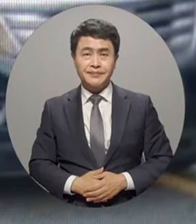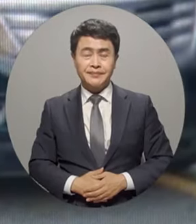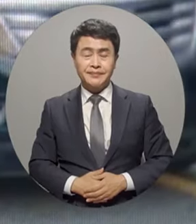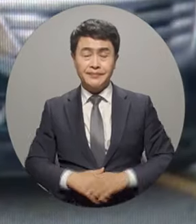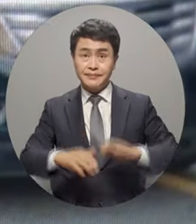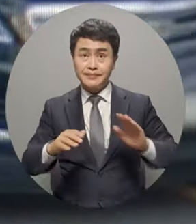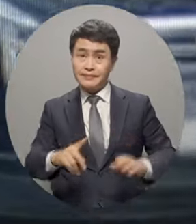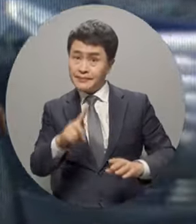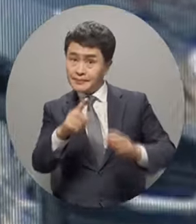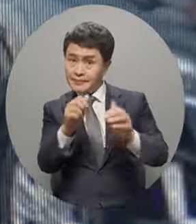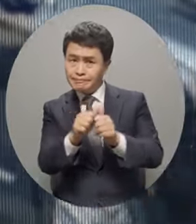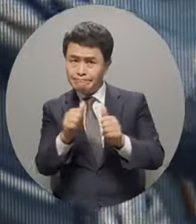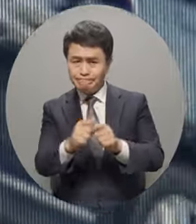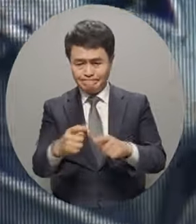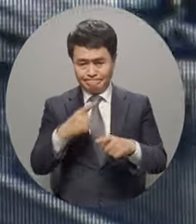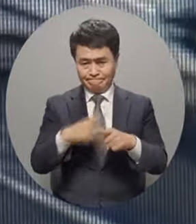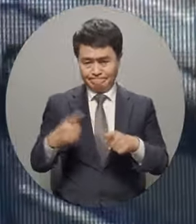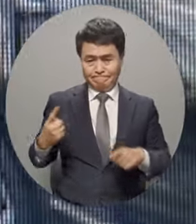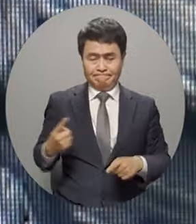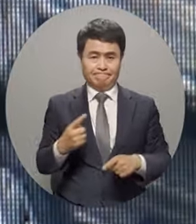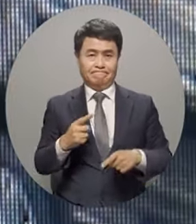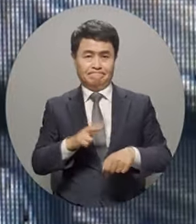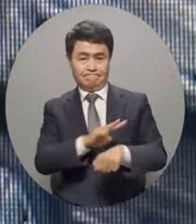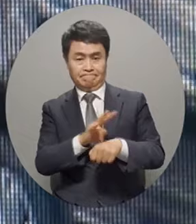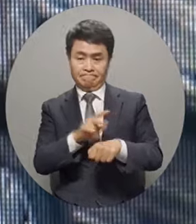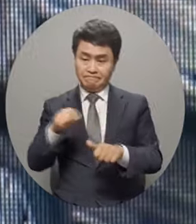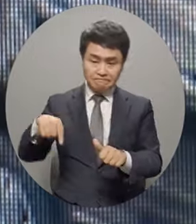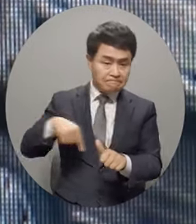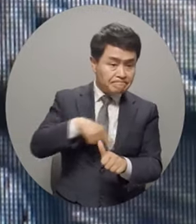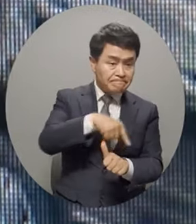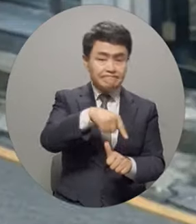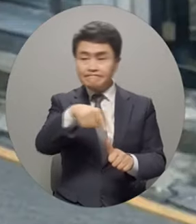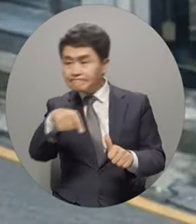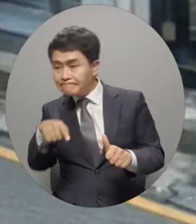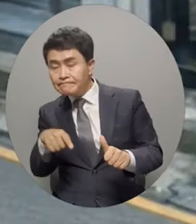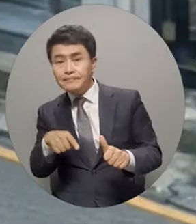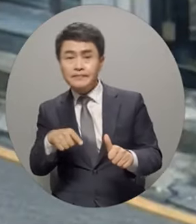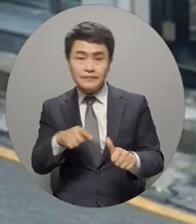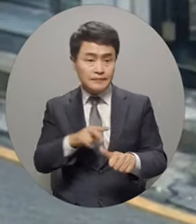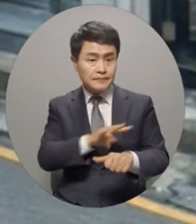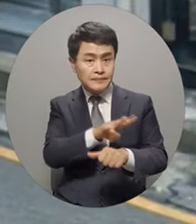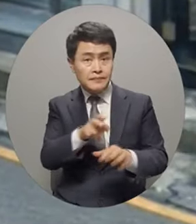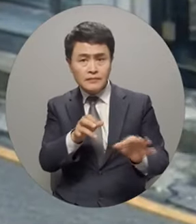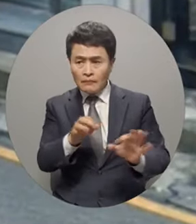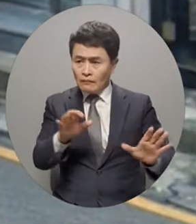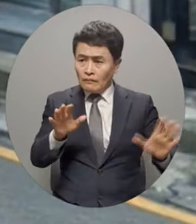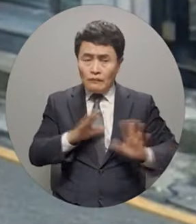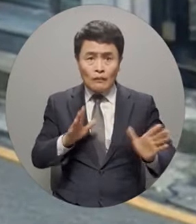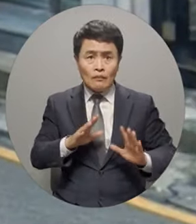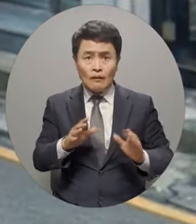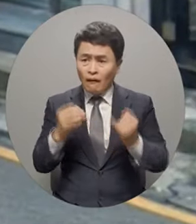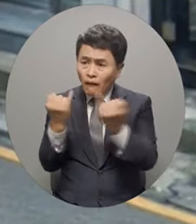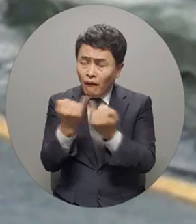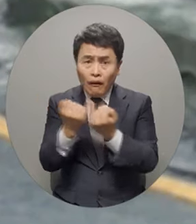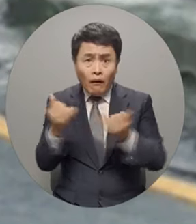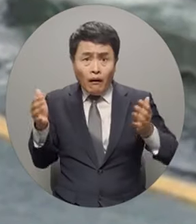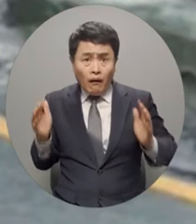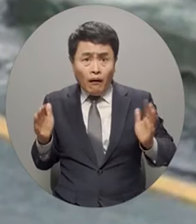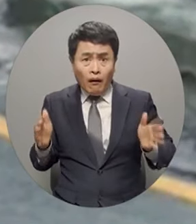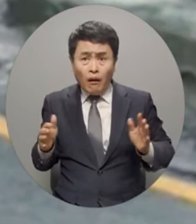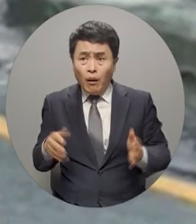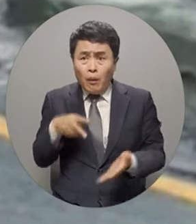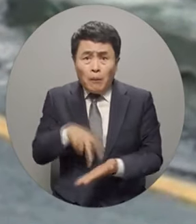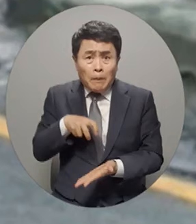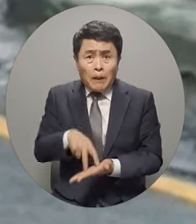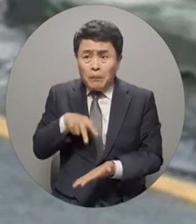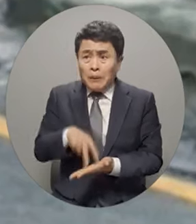한 남성이 흉기를 들고 편의점 주변을 서성거립니다. 편의점에서 놀란 듯 뛰어나온 한 여성이 발을 동동